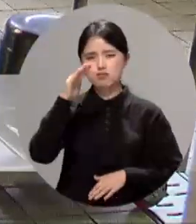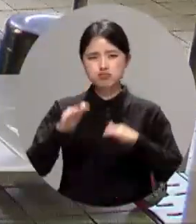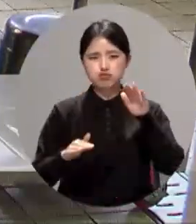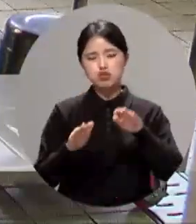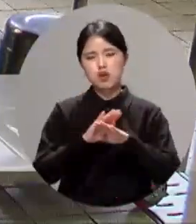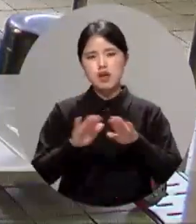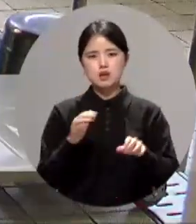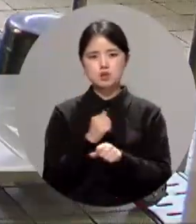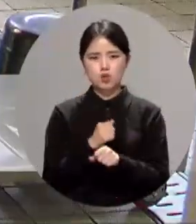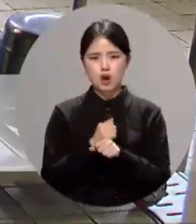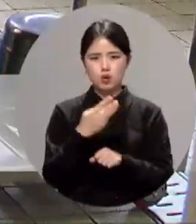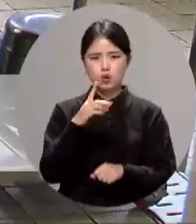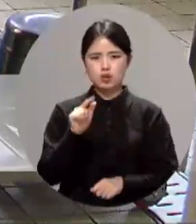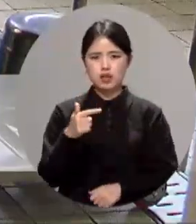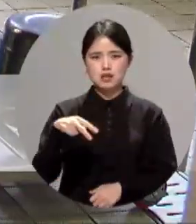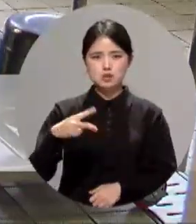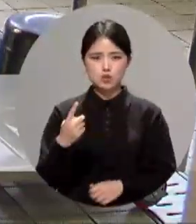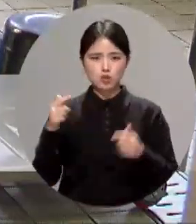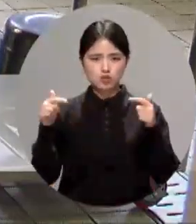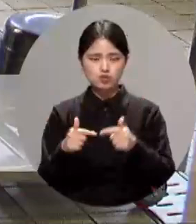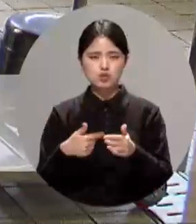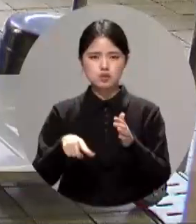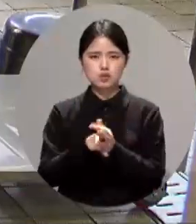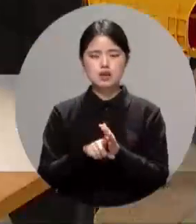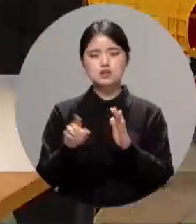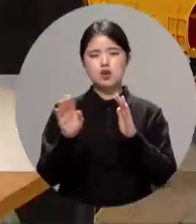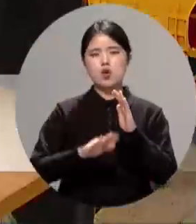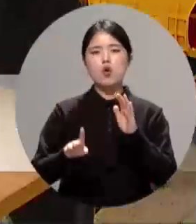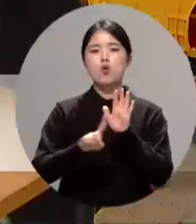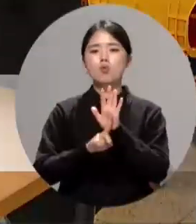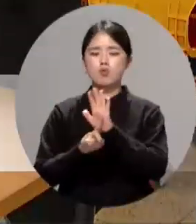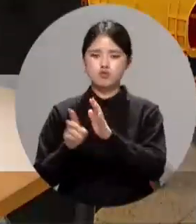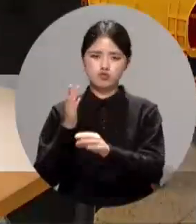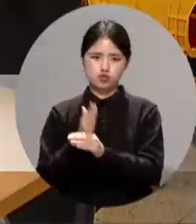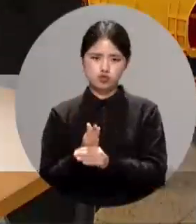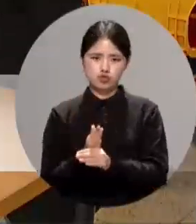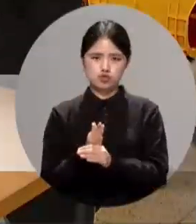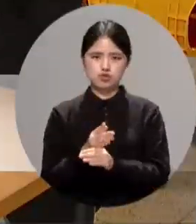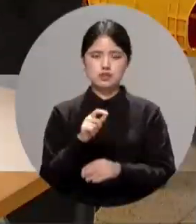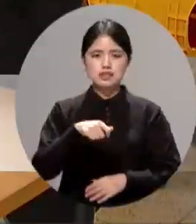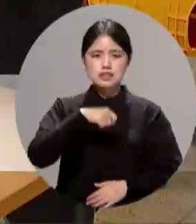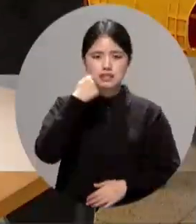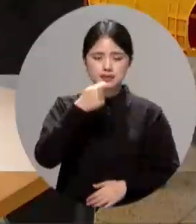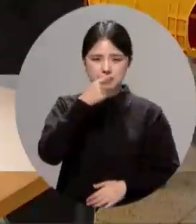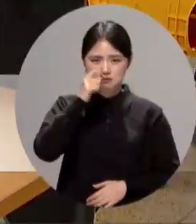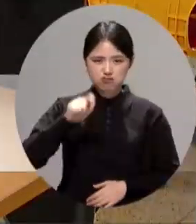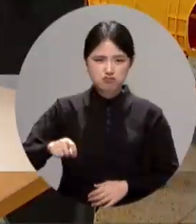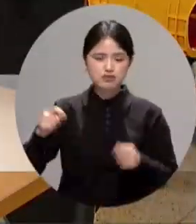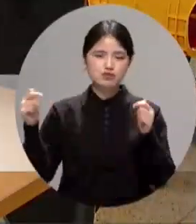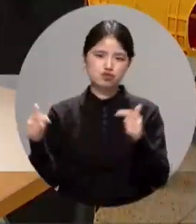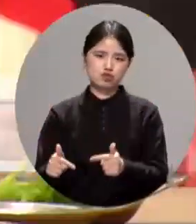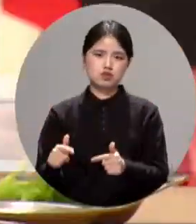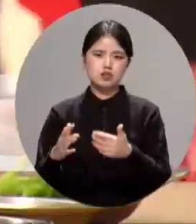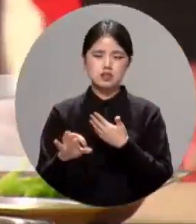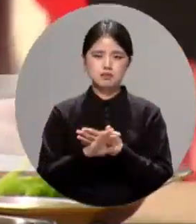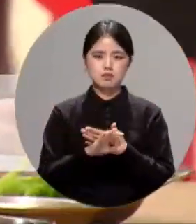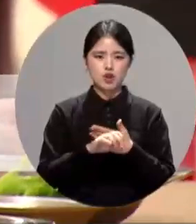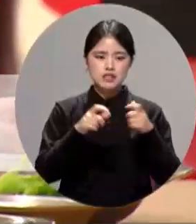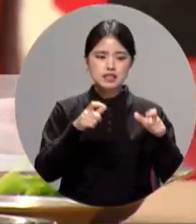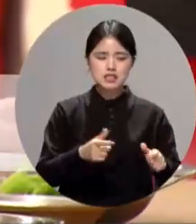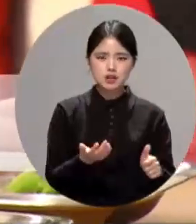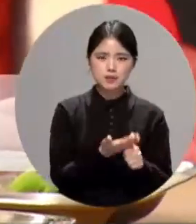저탄소 환경 급식을 위한 공모전을 진행합니다 공모는 음식물 쓰레기를 줄이거나 로컬푸드를